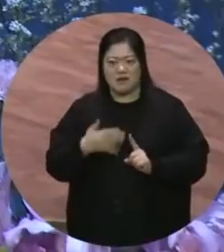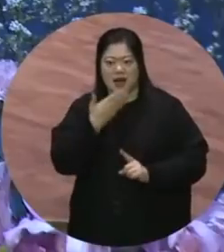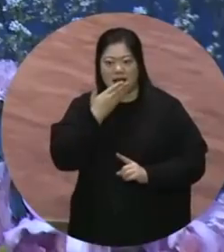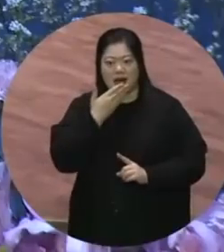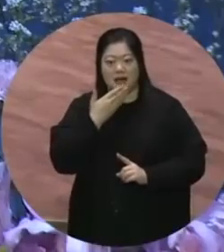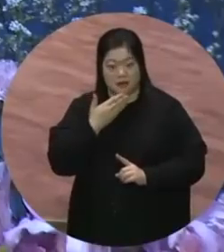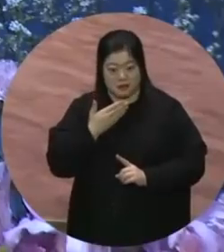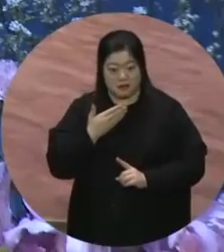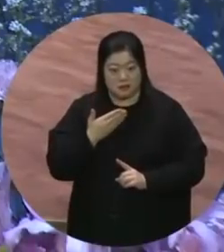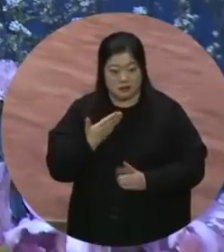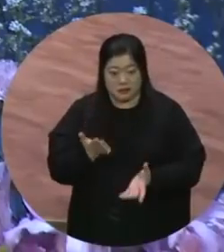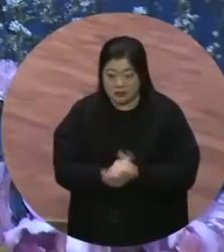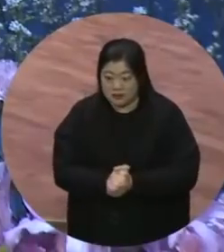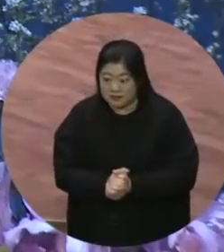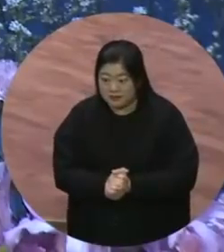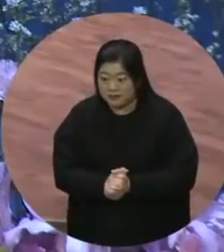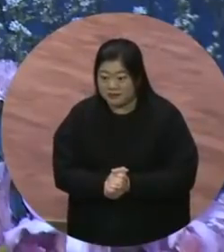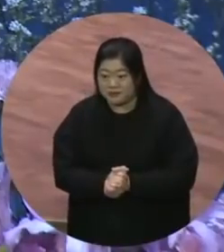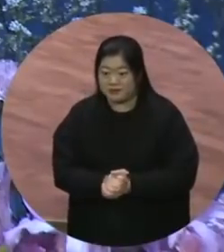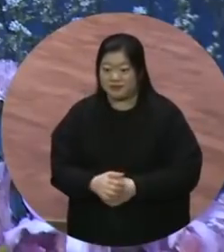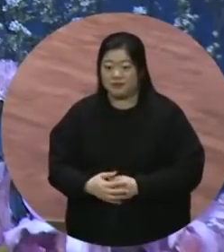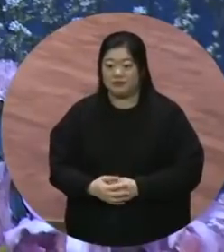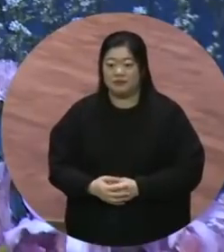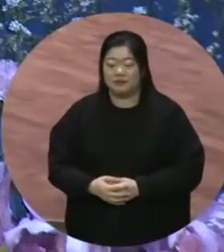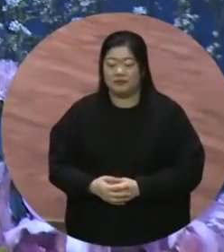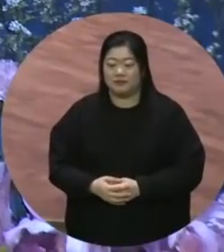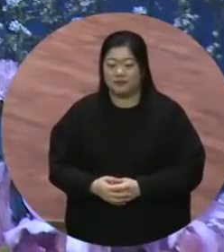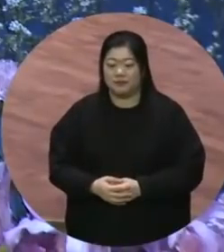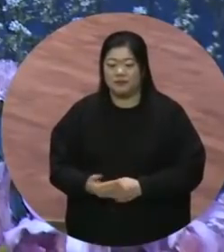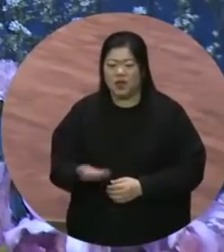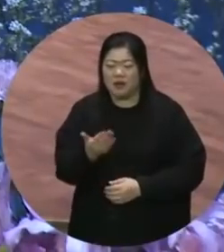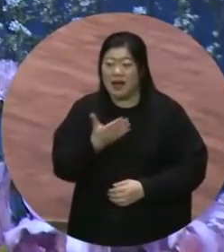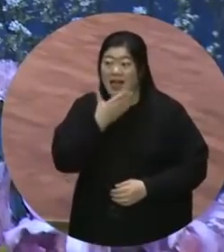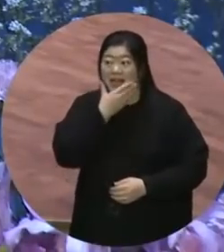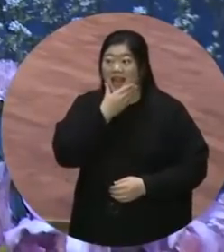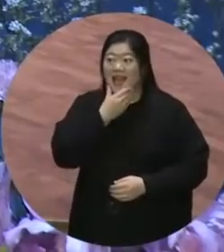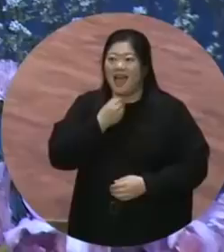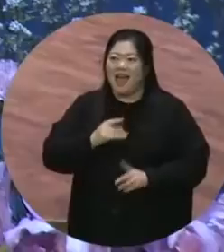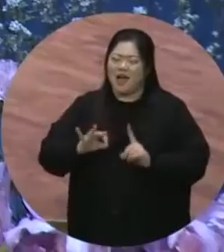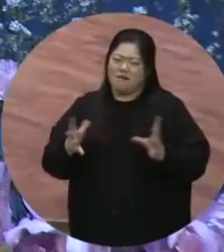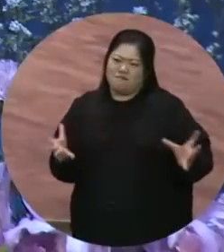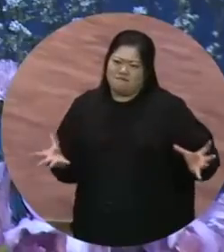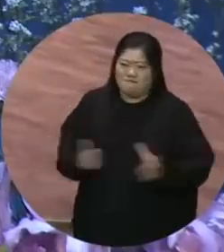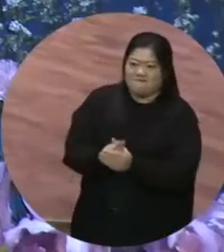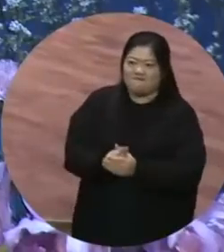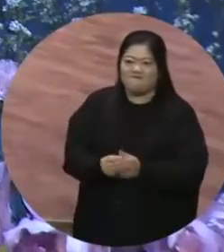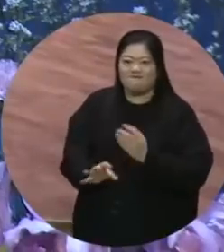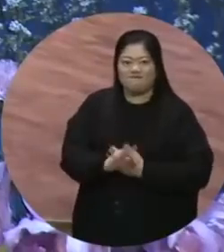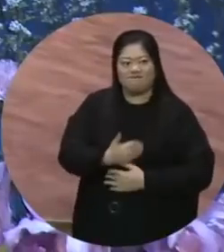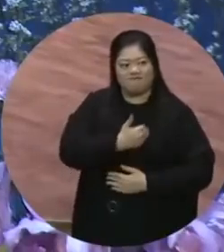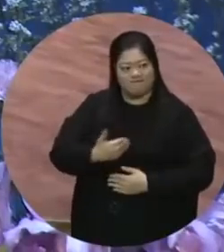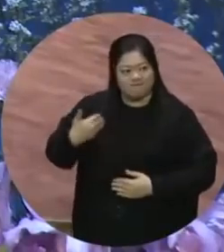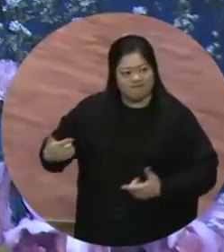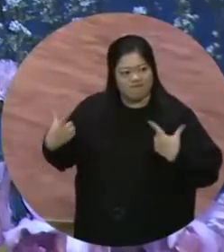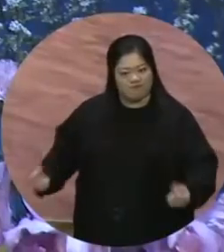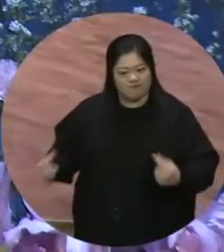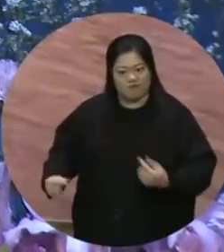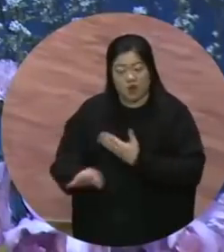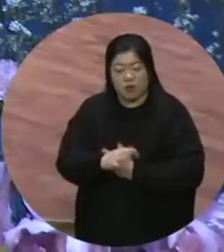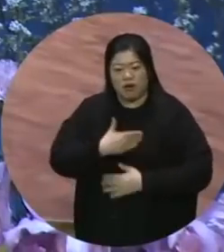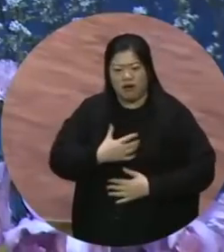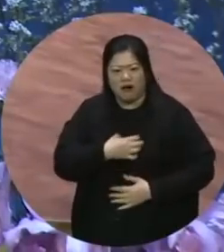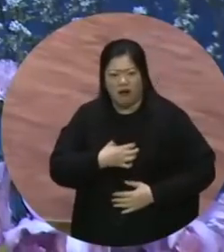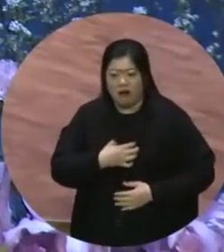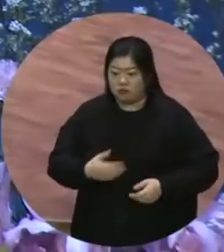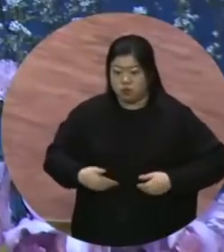살 수 있어요. 절대 불행이 없습니다. 왜? 불가능을 가능케 하신 그분이 나와 함께 계시기 때문에. 뭔